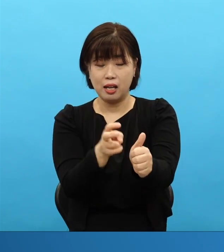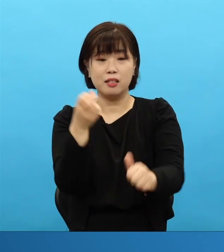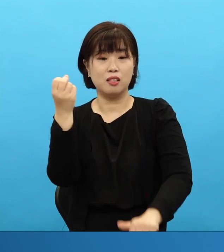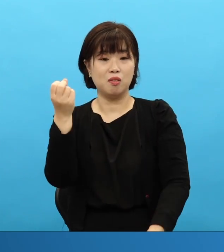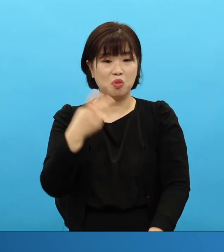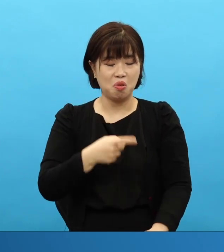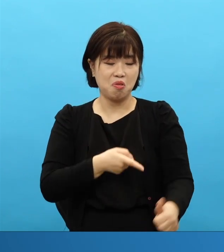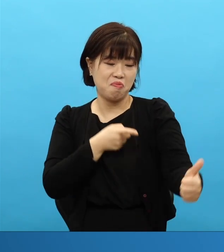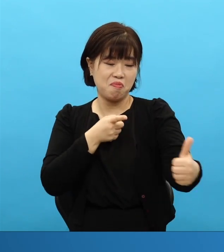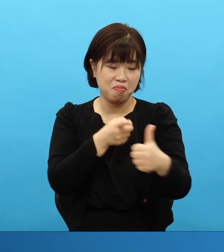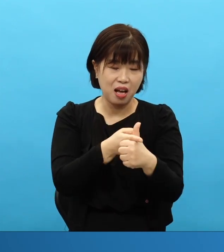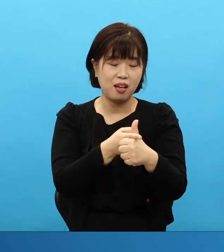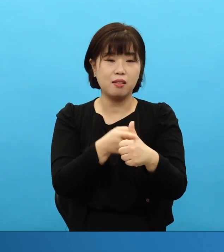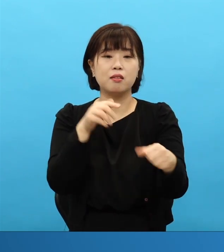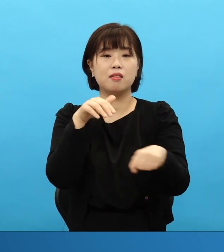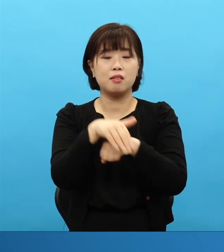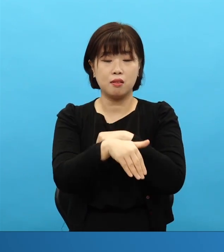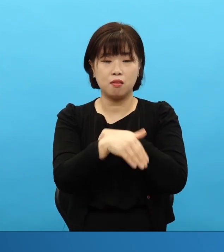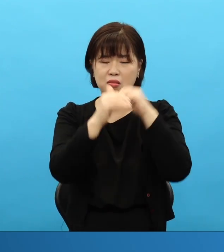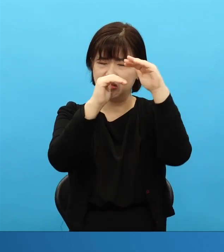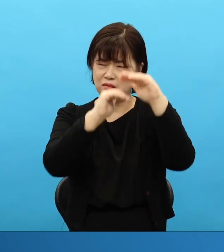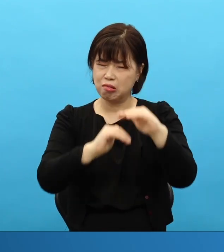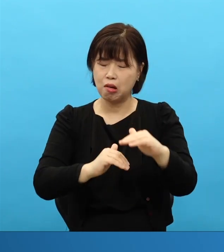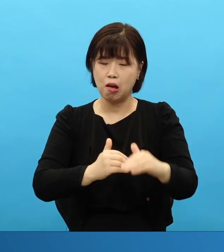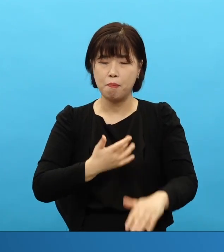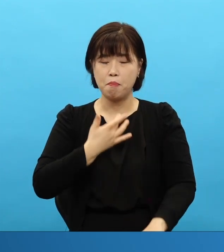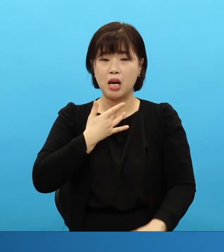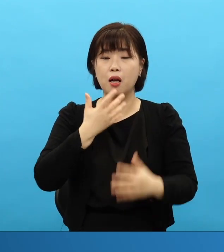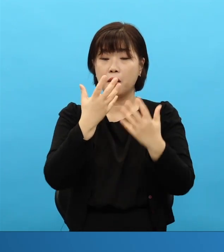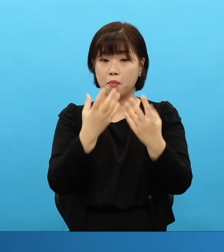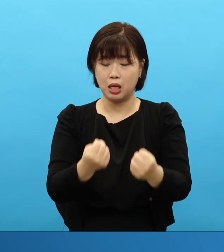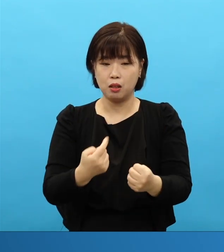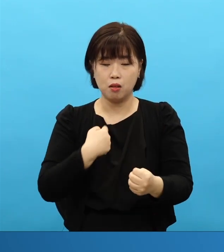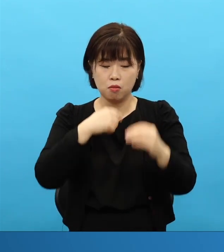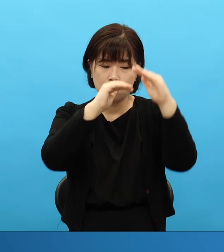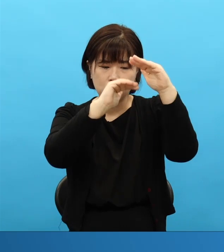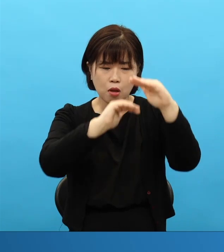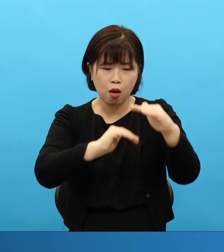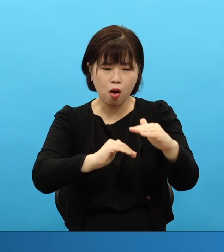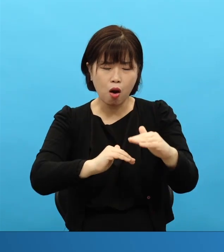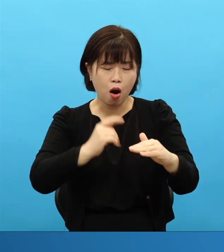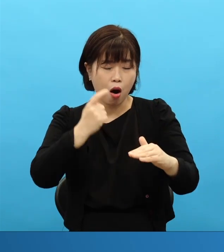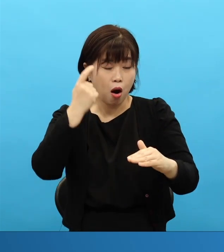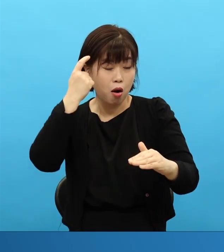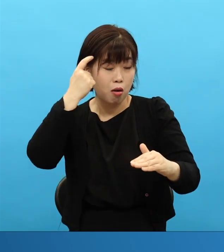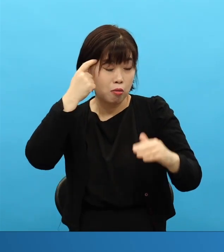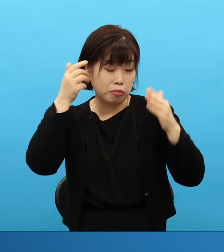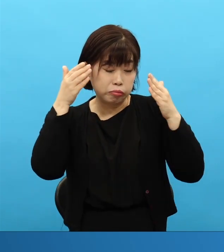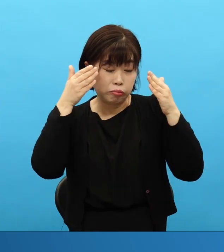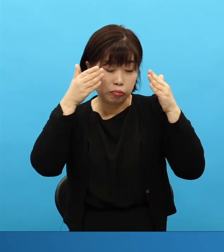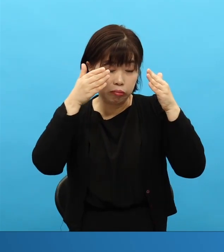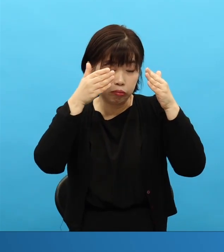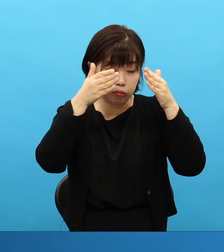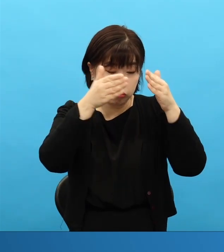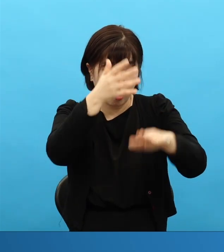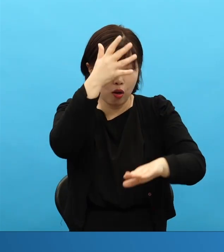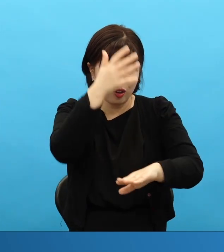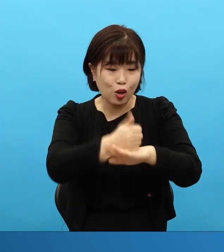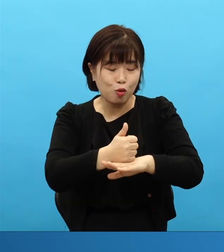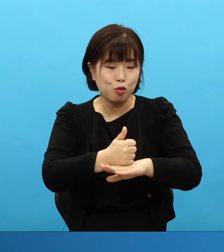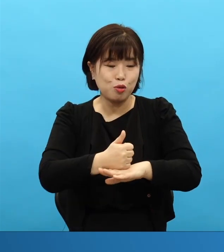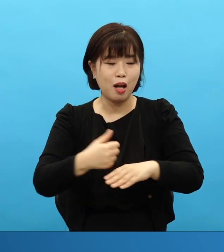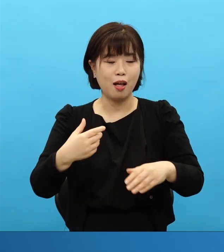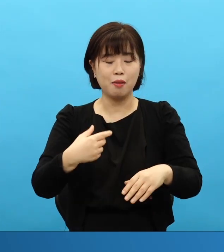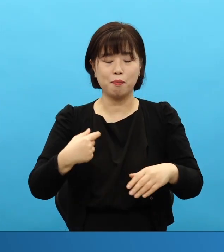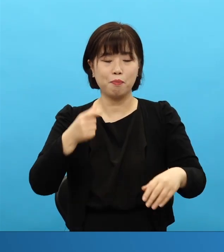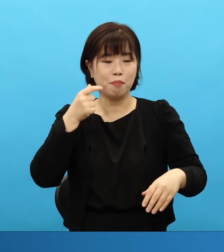그 배역에 이렇게 매이다 보면은 어느 순간 그 역할에 빠져가지고 비참하게 또 무너지는 경우들도